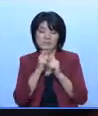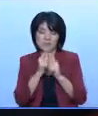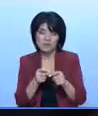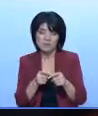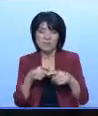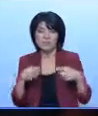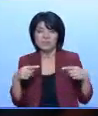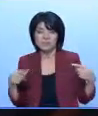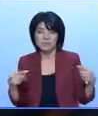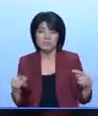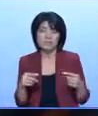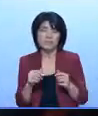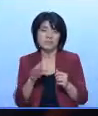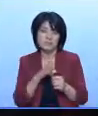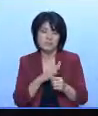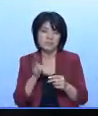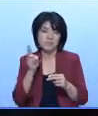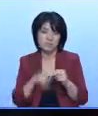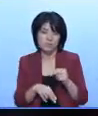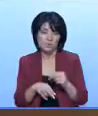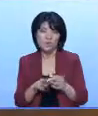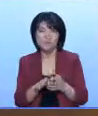тоғызқұмалақшы тәлімді бапкер аталымдарымен Ардақ